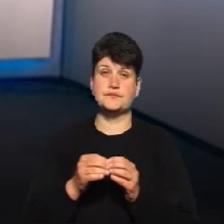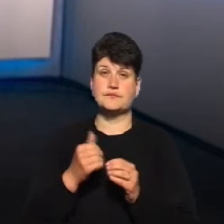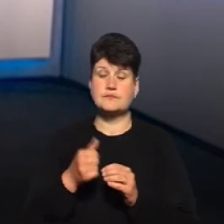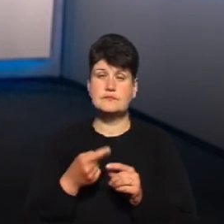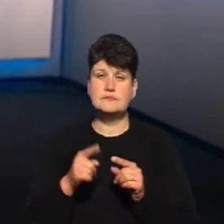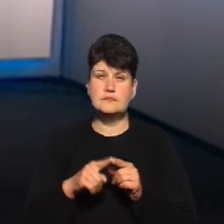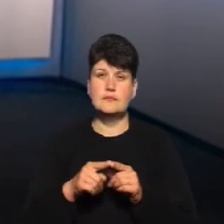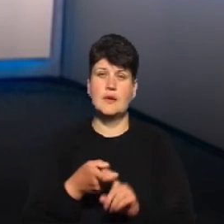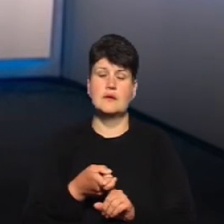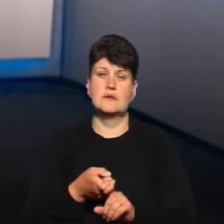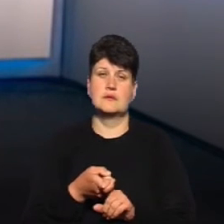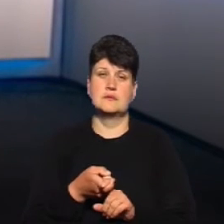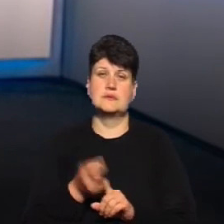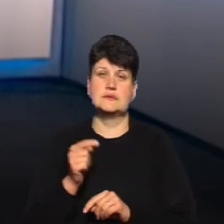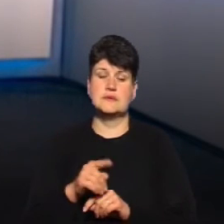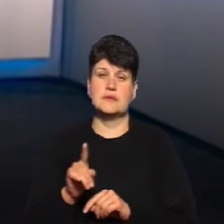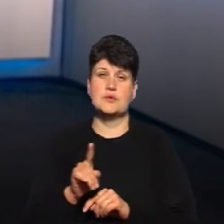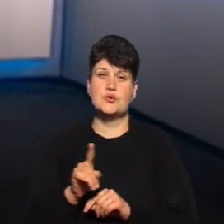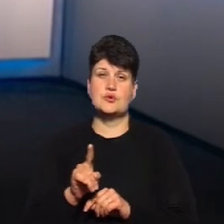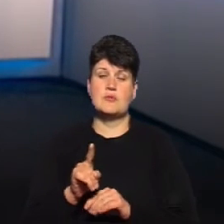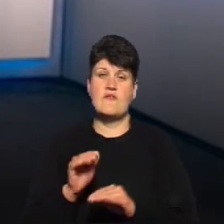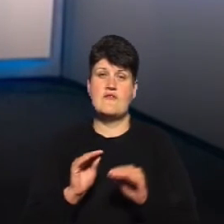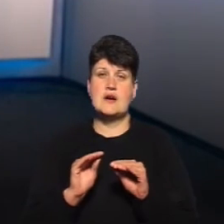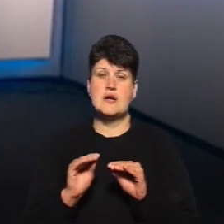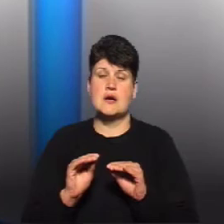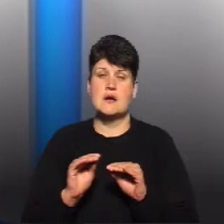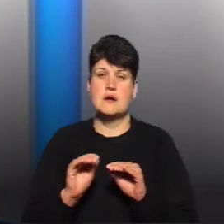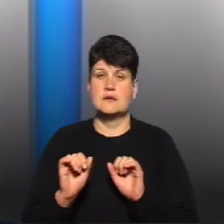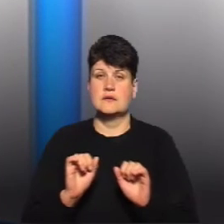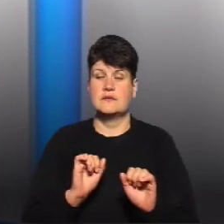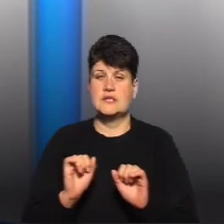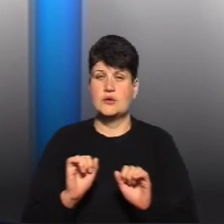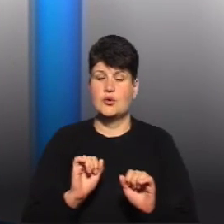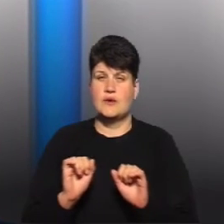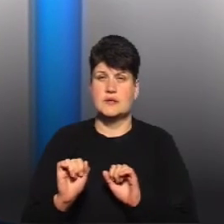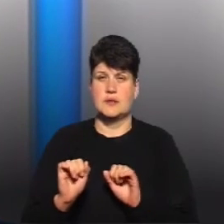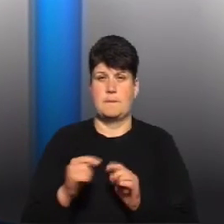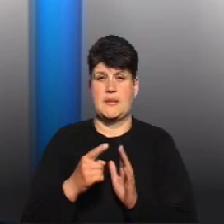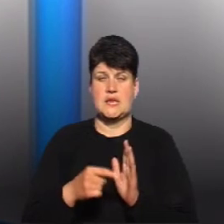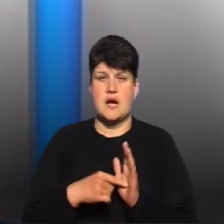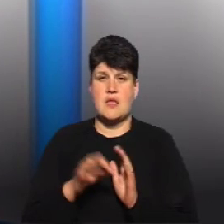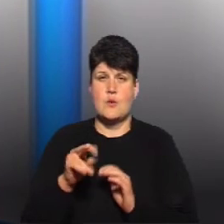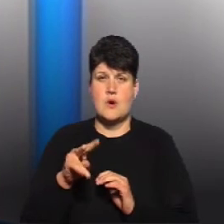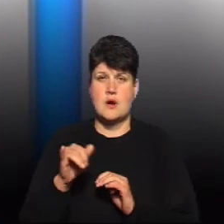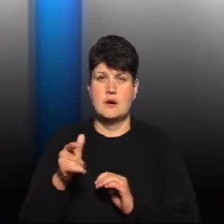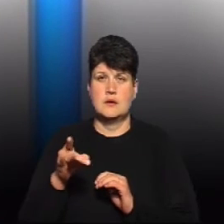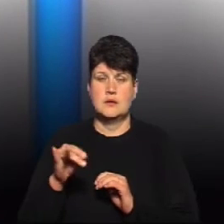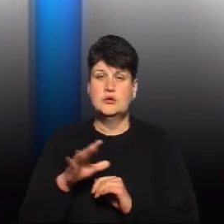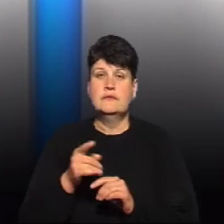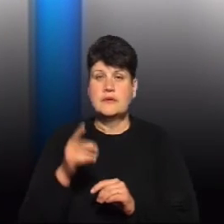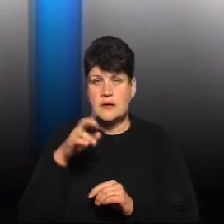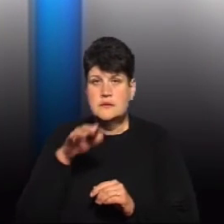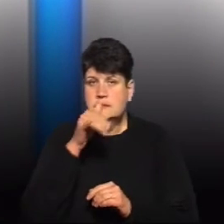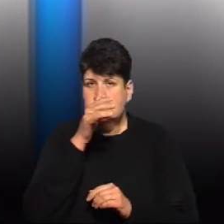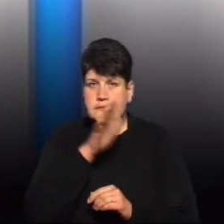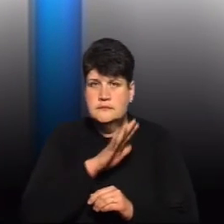із тим, щоб, скажімо так, врегулювати взагалі питання олігархів, тобто, щоб в країні не було такого поняття, як олігархи, для того, щоб